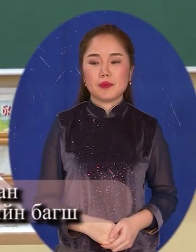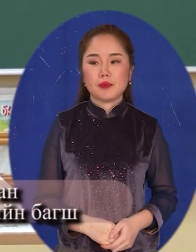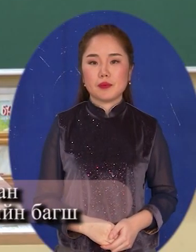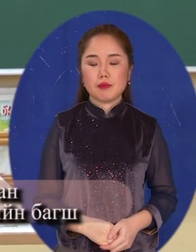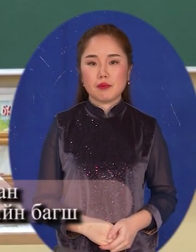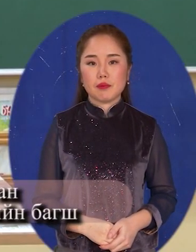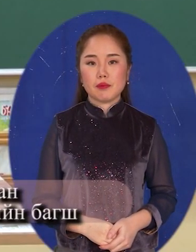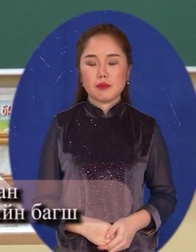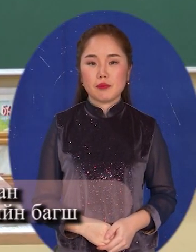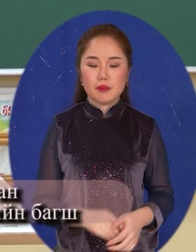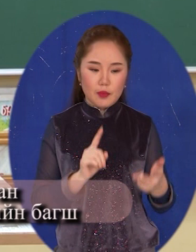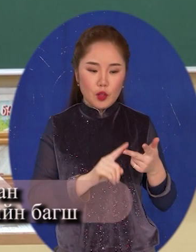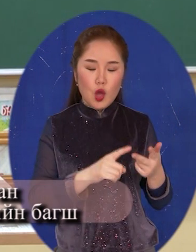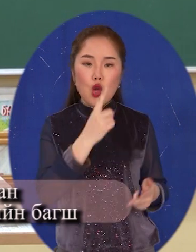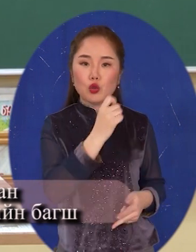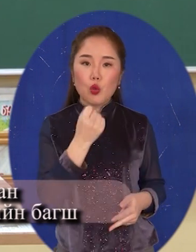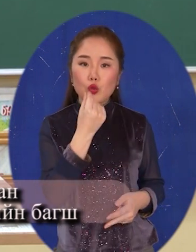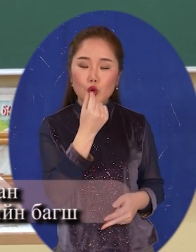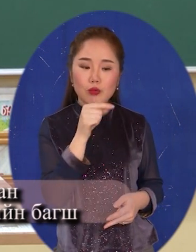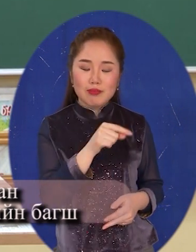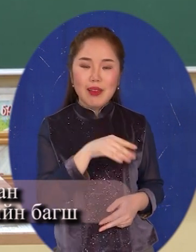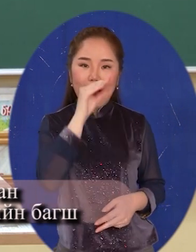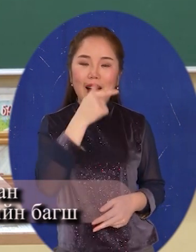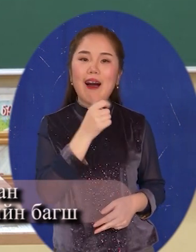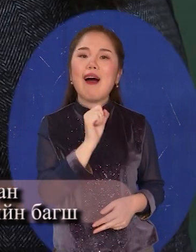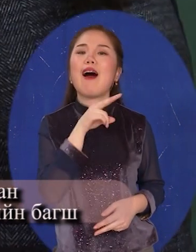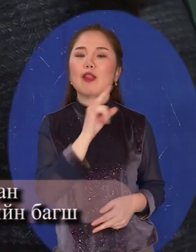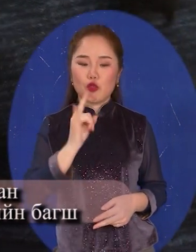Бағасы 100 төгірік болатын қаз ойыншығын алыпты.